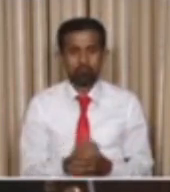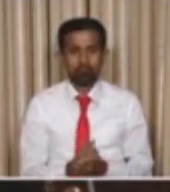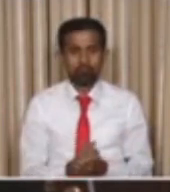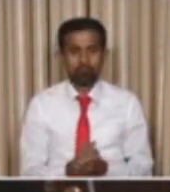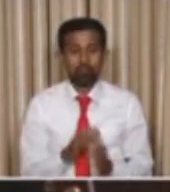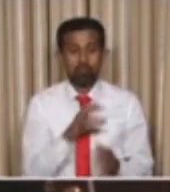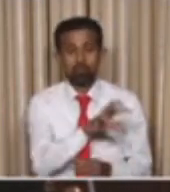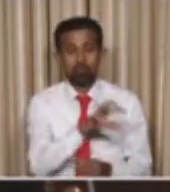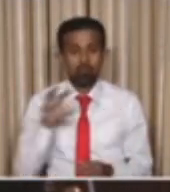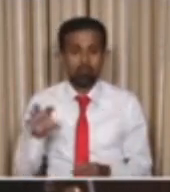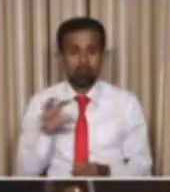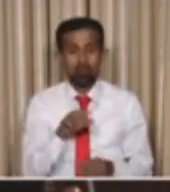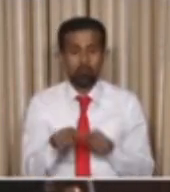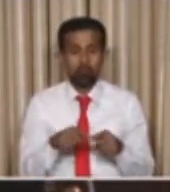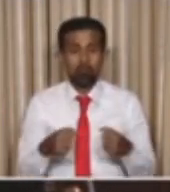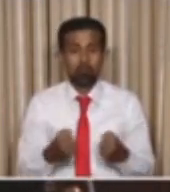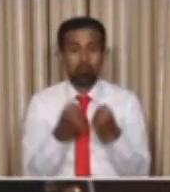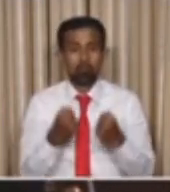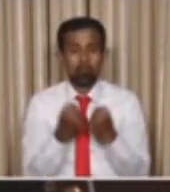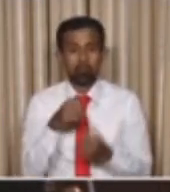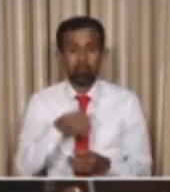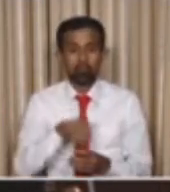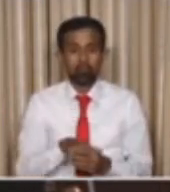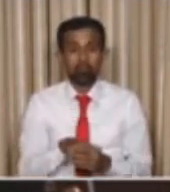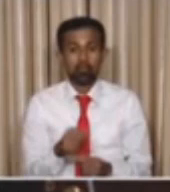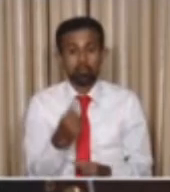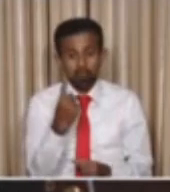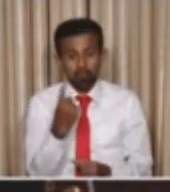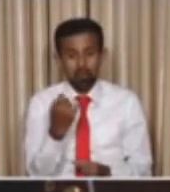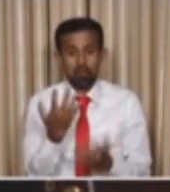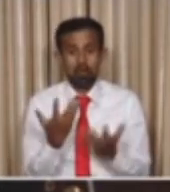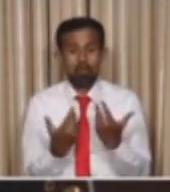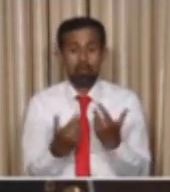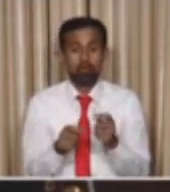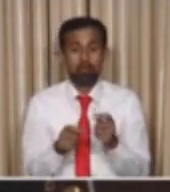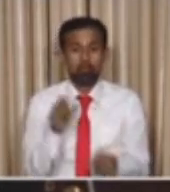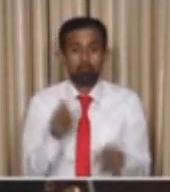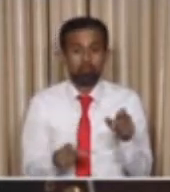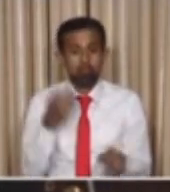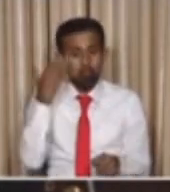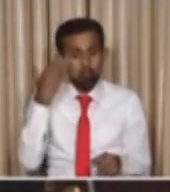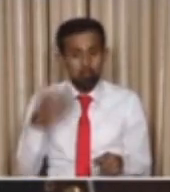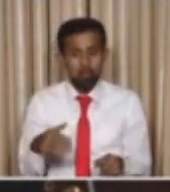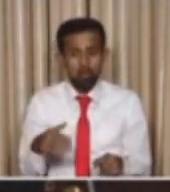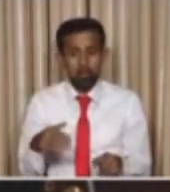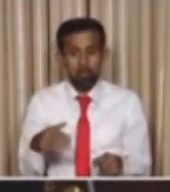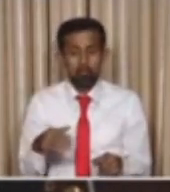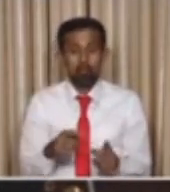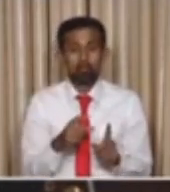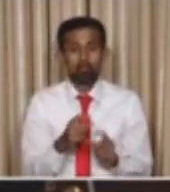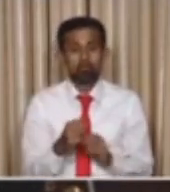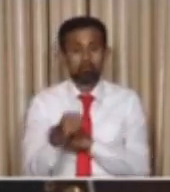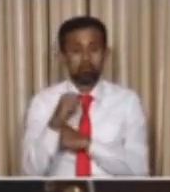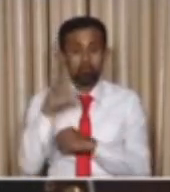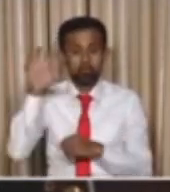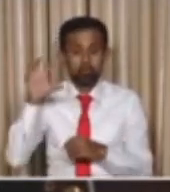මේ රටවල් වල මෙවැනි ගැටුම් හරහා දහස් සංඛ්‍යාත මිනිස් ජීවිත අහිමි වීමෙන් මේ බලවත් රටවල් තමන්ගේ